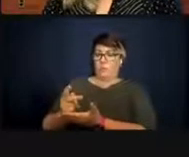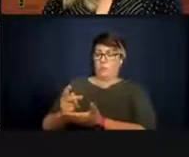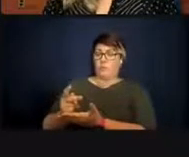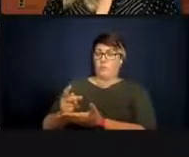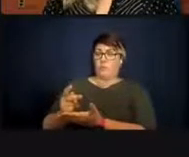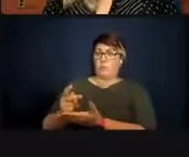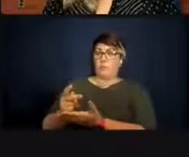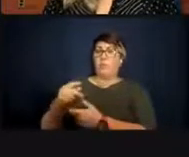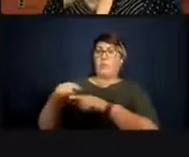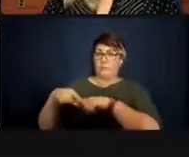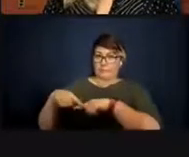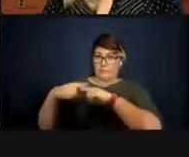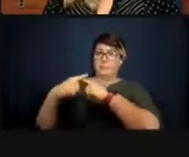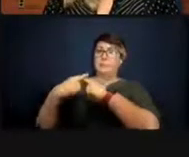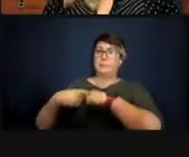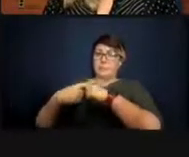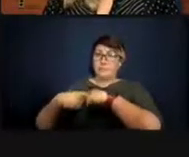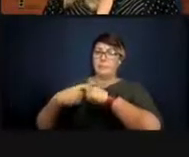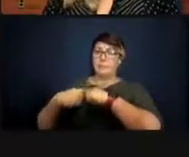mpango wa